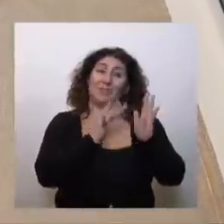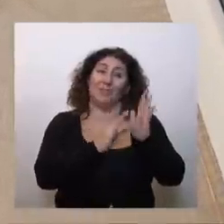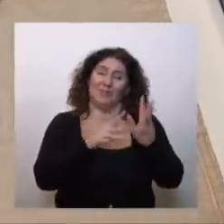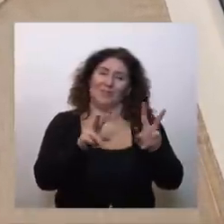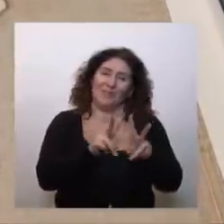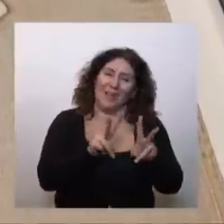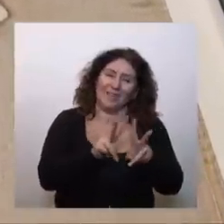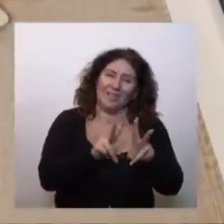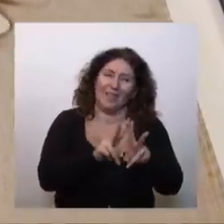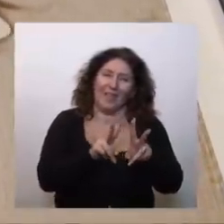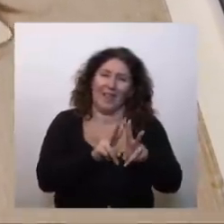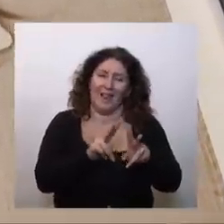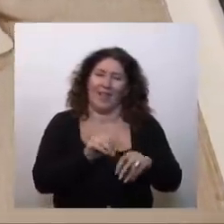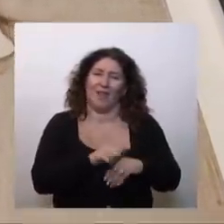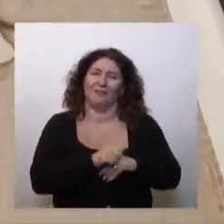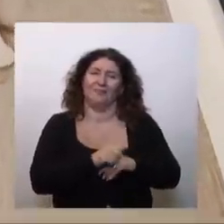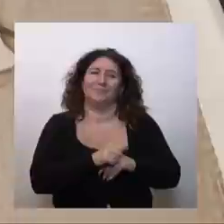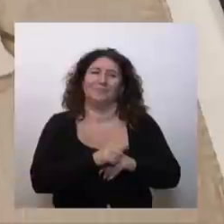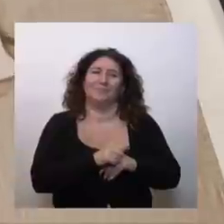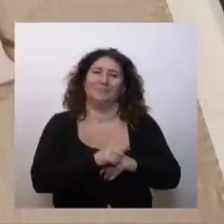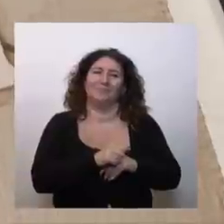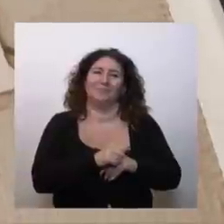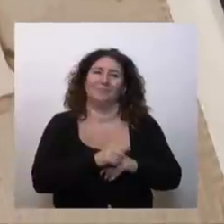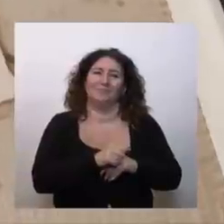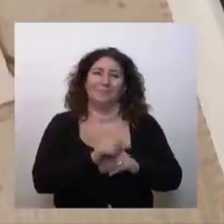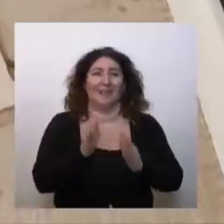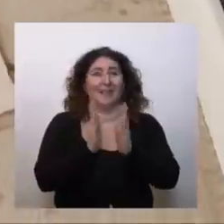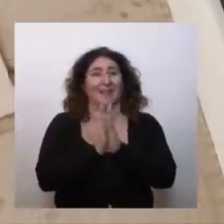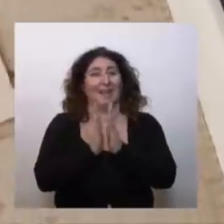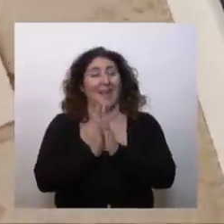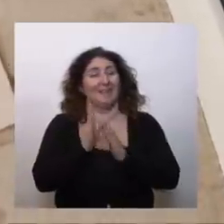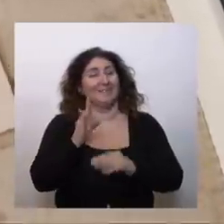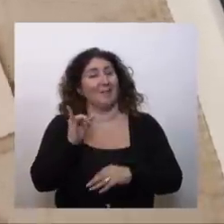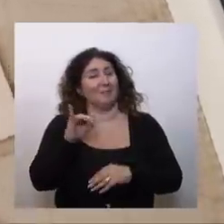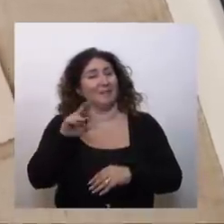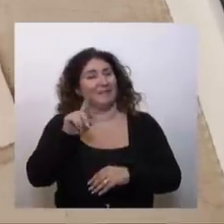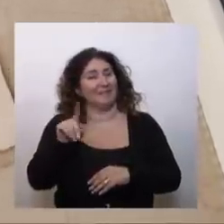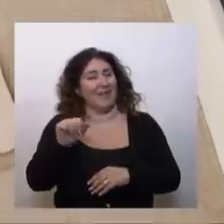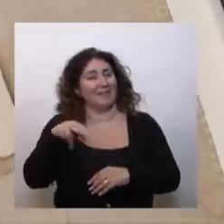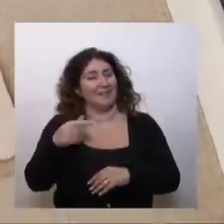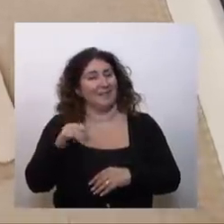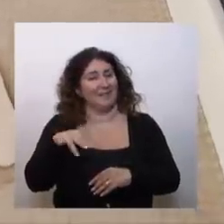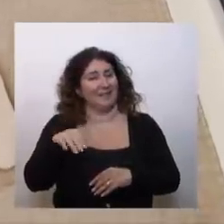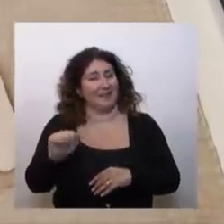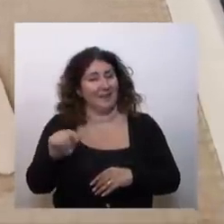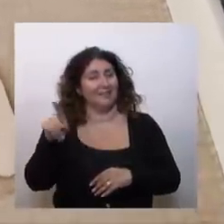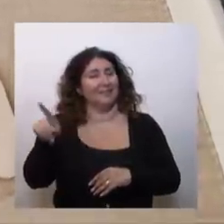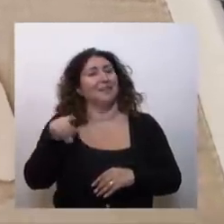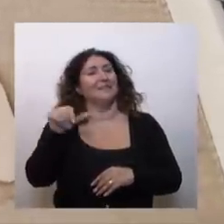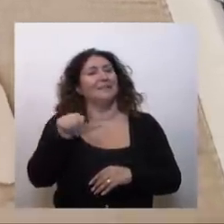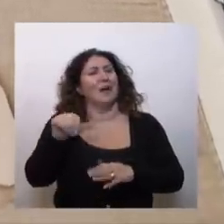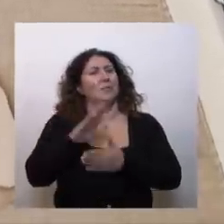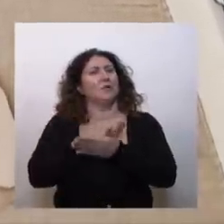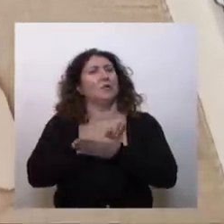In sintonia con la Chiesa bizantina, che nel sabato santo canta davanti all'icona di Cristo